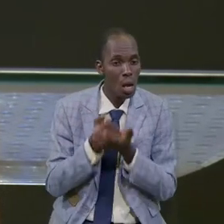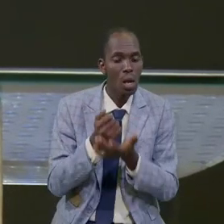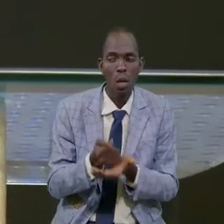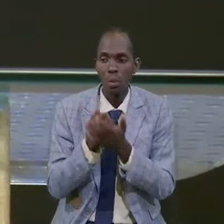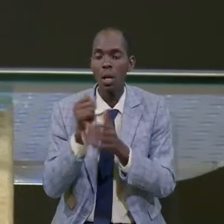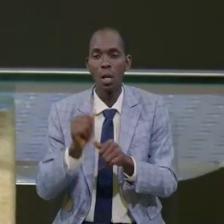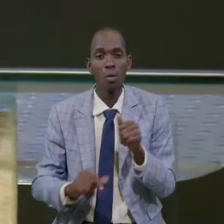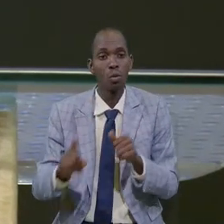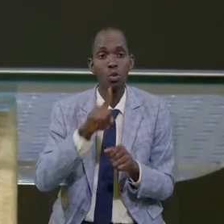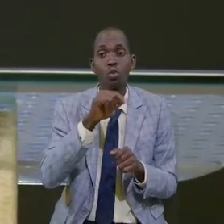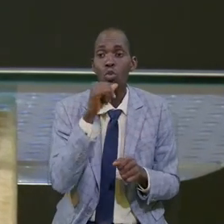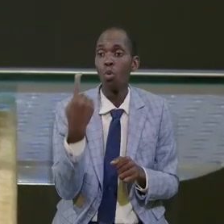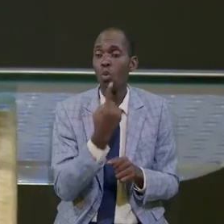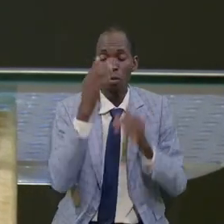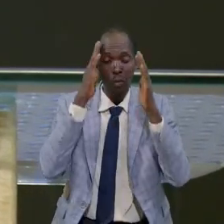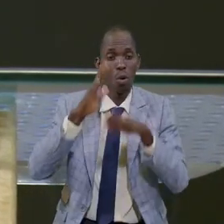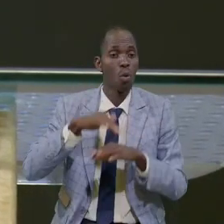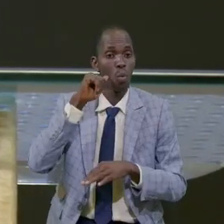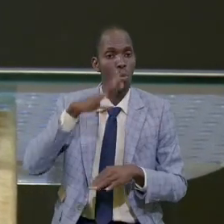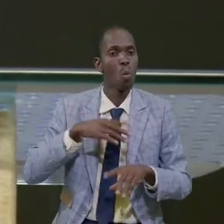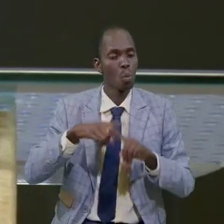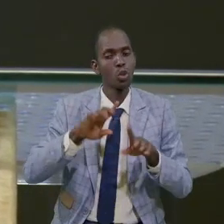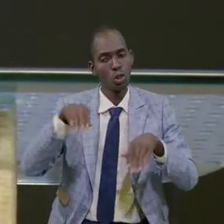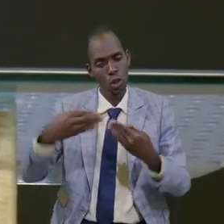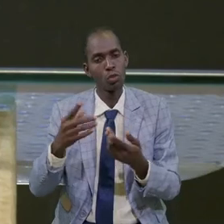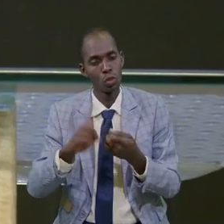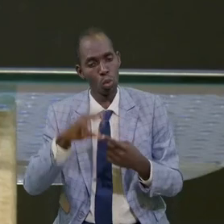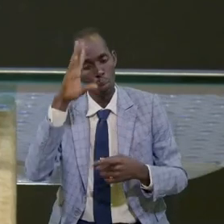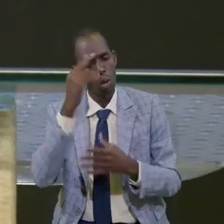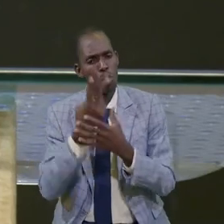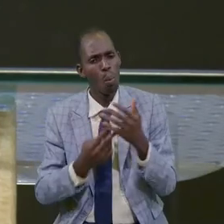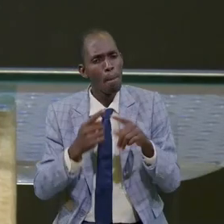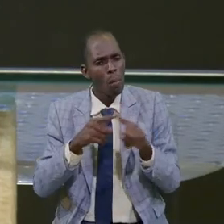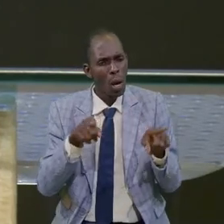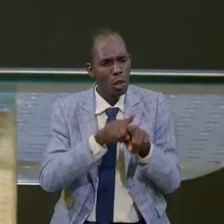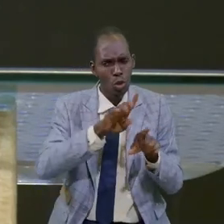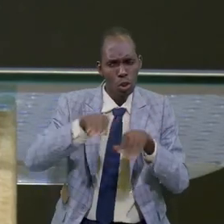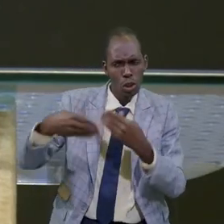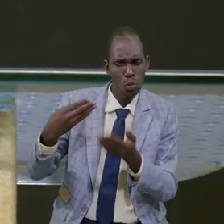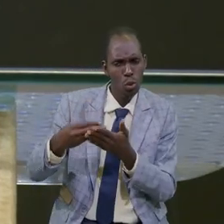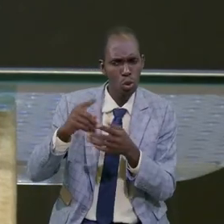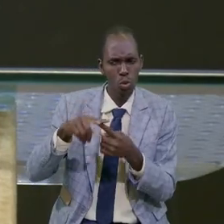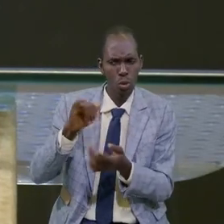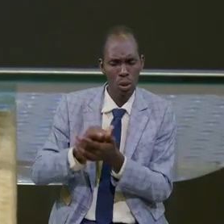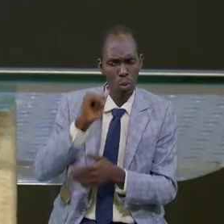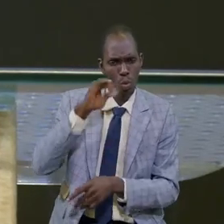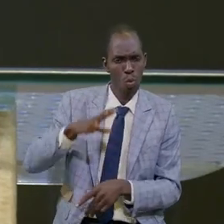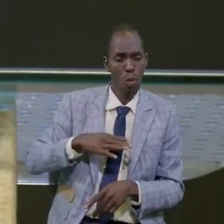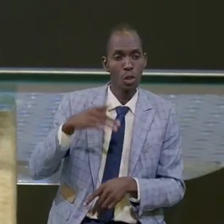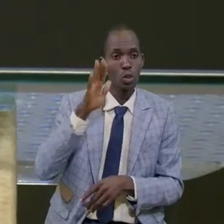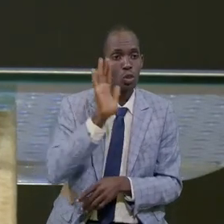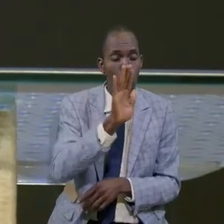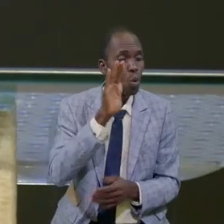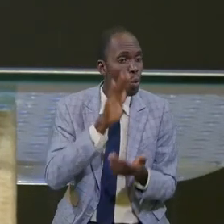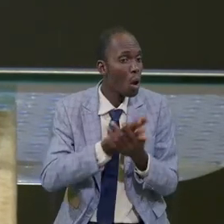les hommes, vous aidez les femmes, les sœurs. Mais comme vous donnez l'argent à la femme à tout moment, votre femme ne le savait